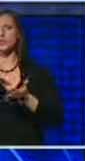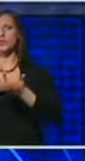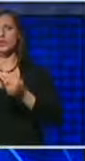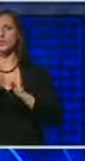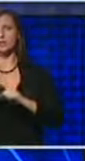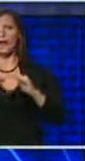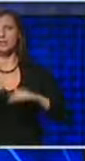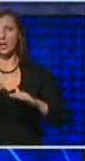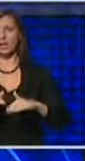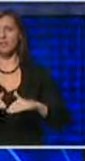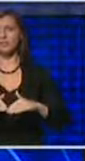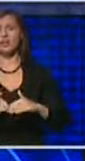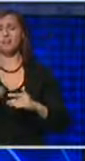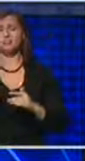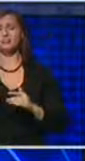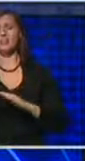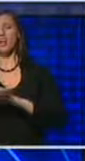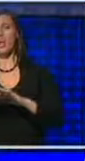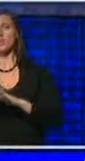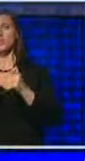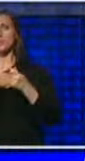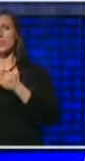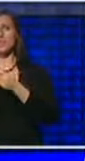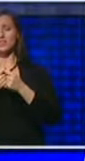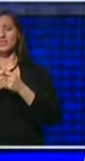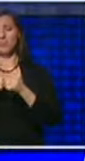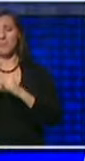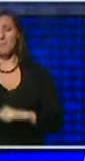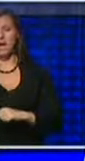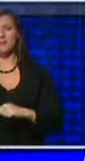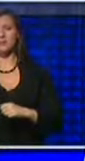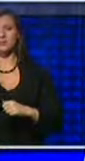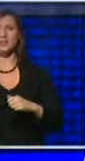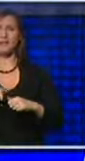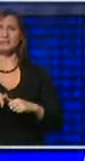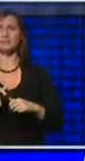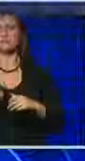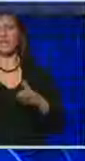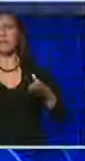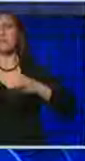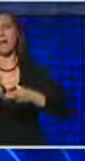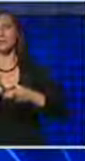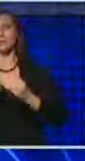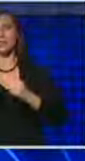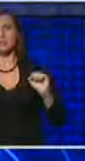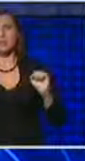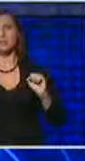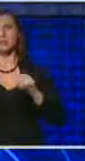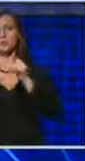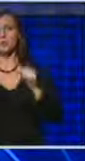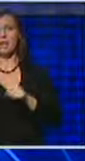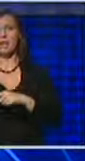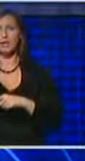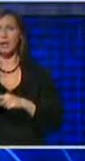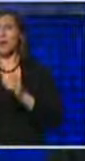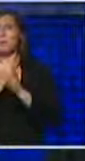Ami Attila is utalt, hogy alacsony szervezettségi pártról van szó, ráadásul ilyen bázisdemokratikus modellben gondolkodnak. Igazából a programjuk